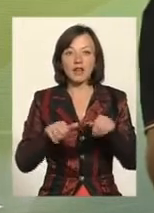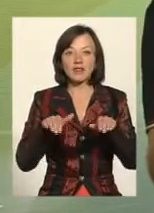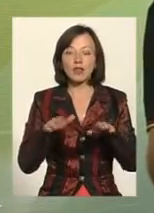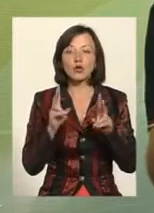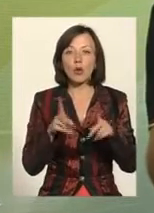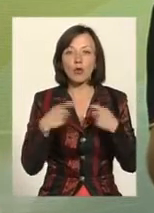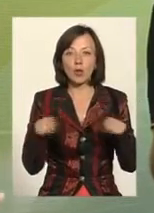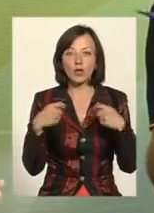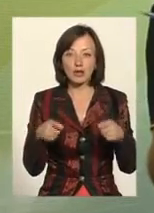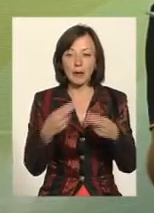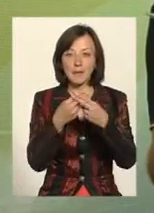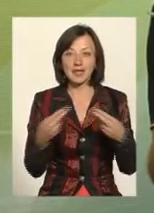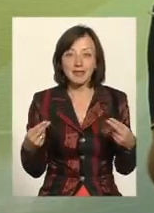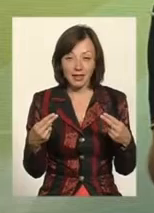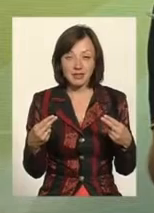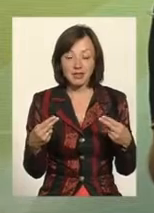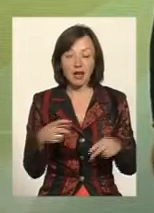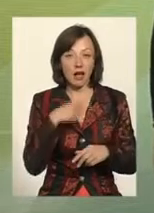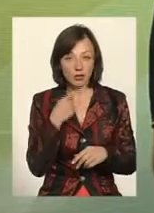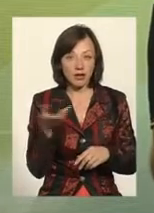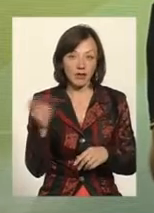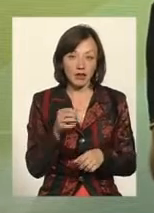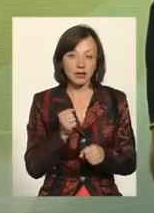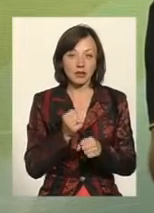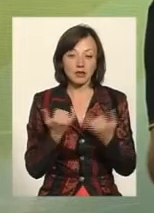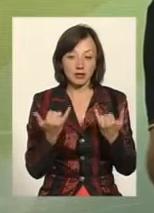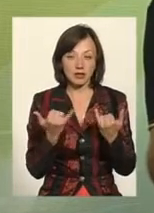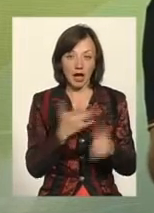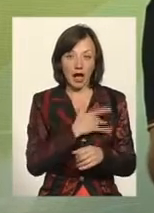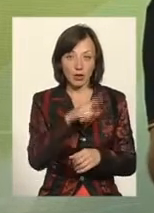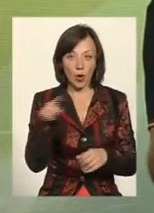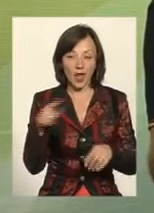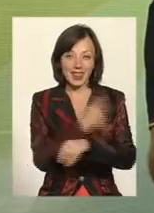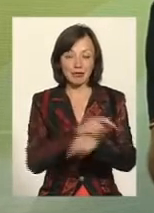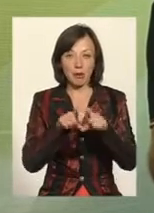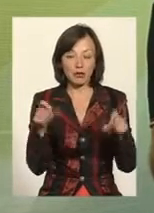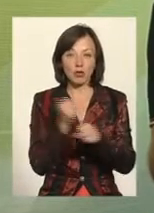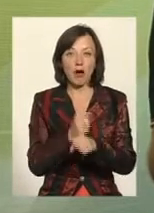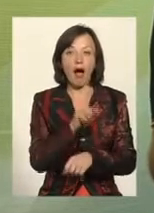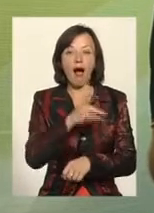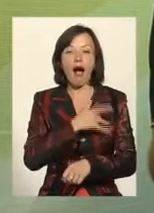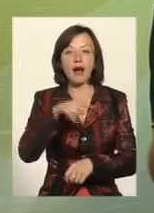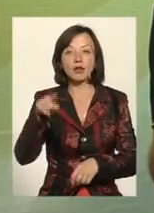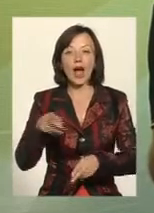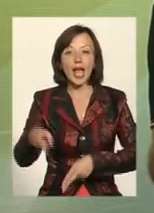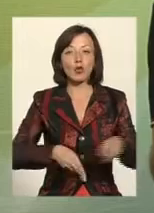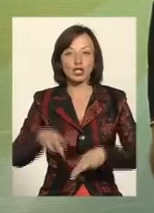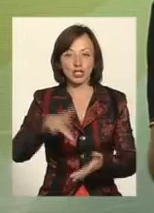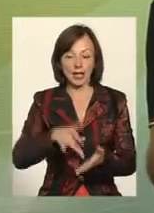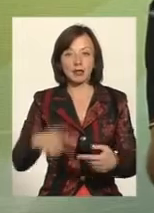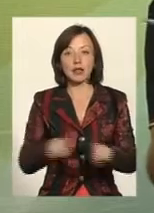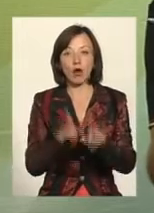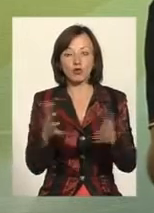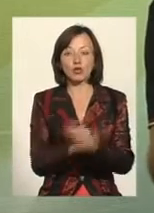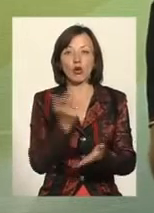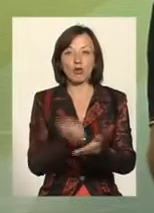які продають оці мерседеси, вони кажуть, давайте ми тепер з кардіодиспансеру зробимо кардіохірургічний центр. Так вони